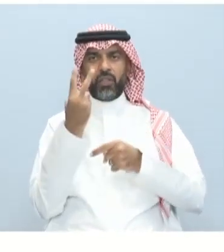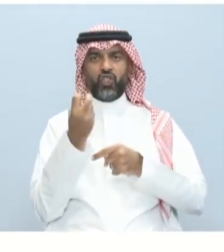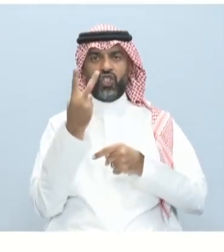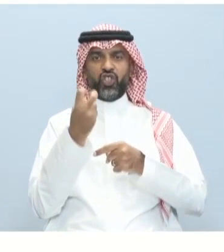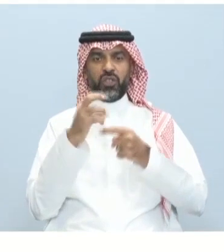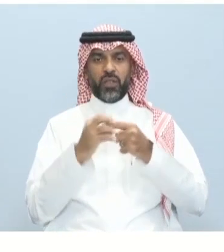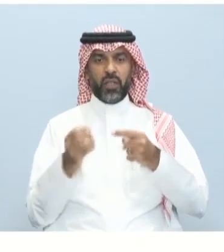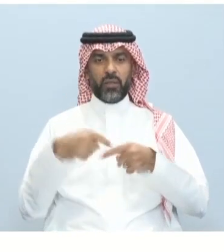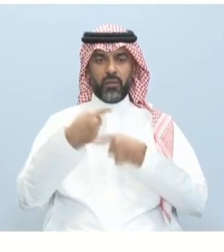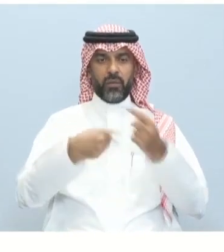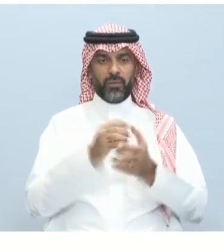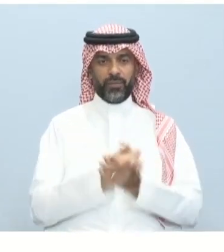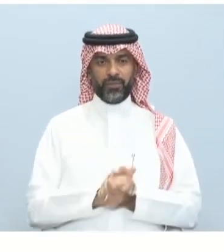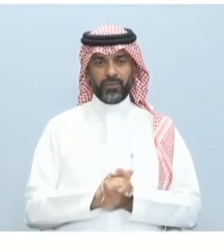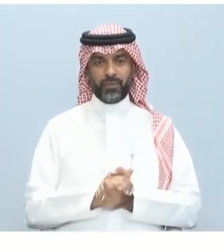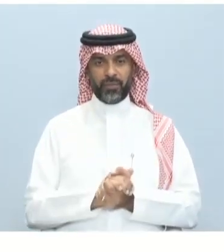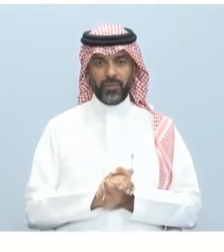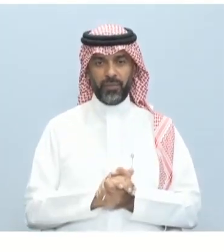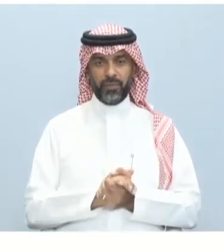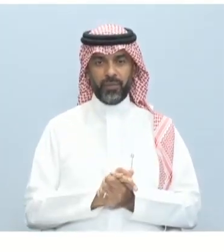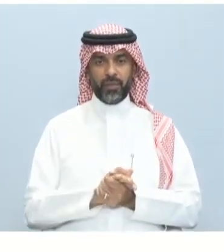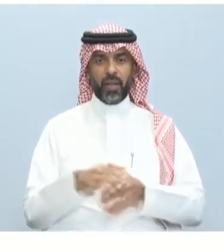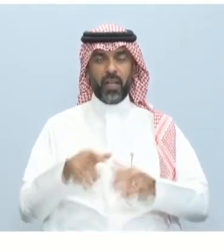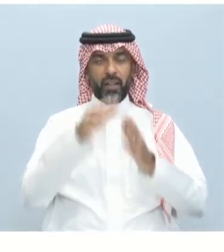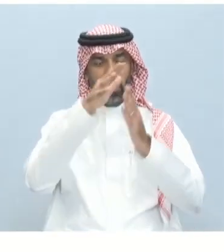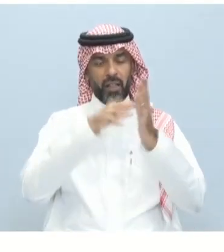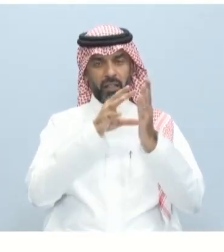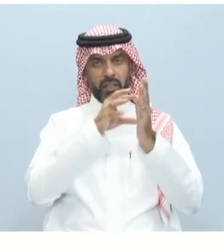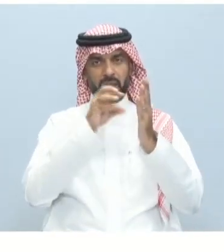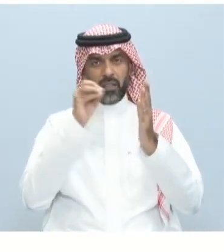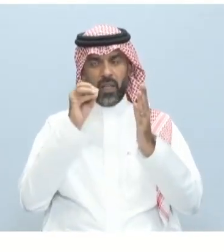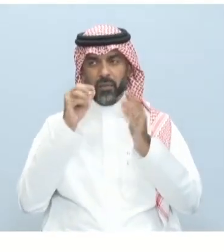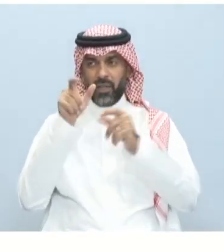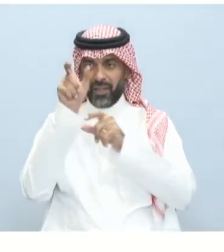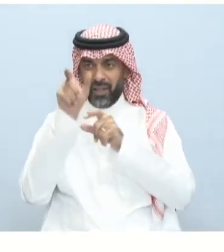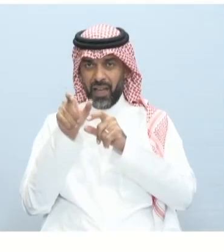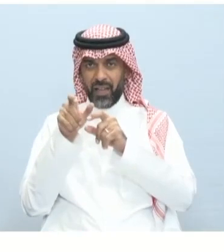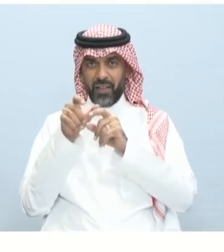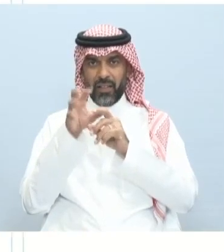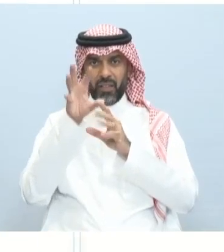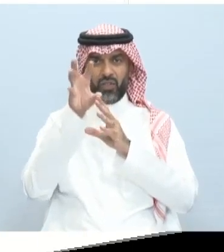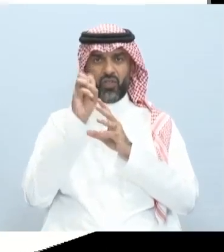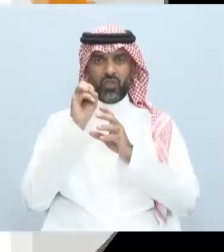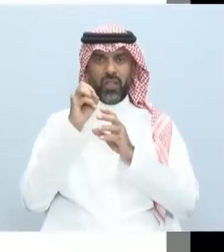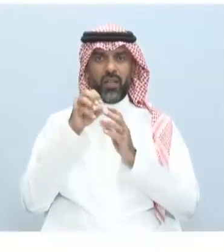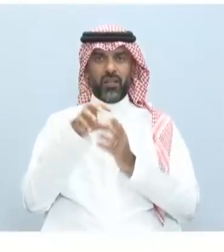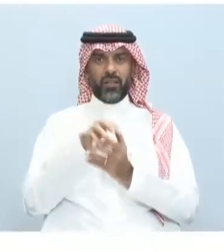clone of myself يؤدي الاستنساخ إلى إنشاء نسخة من الكائن أثناء تشغيل البرنامج.